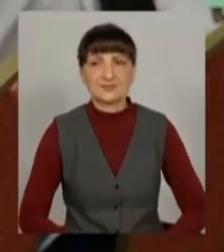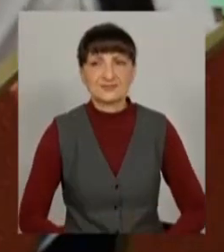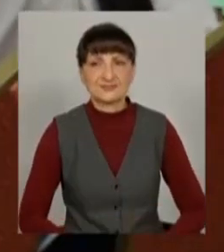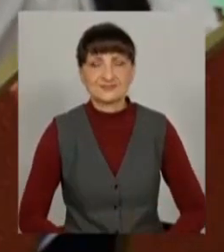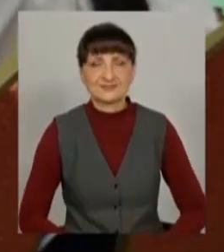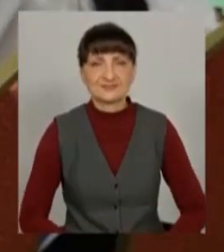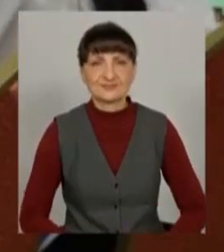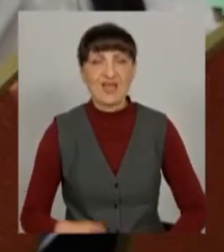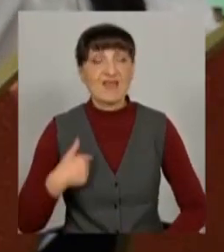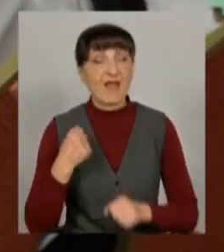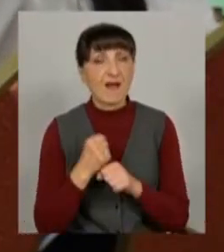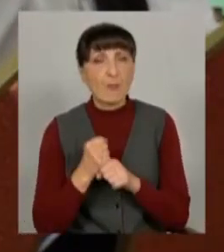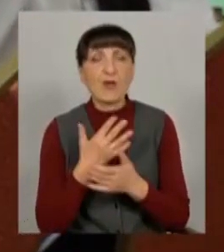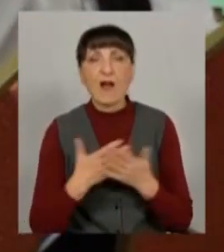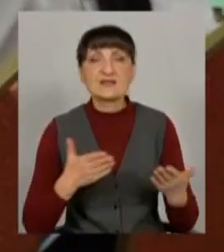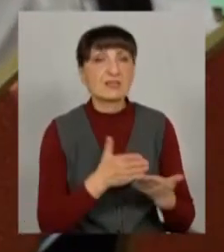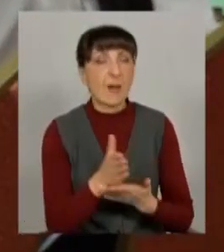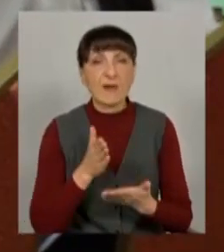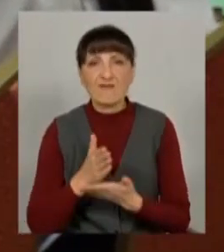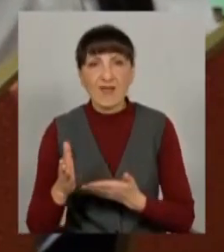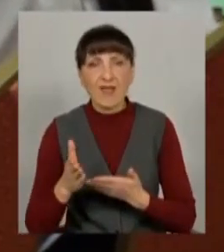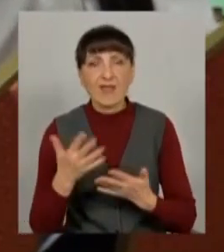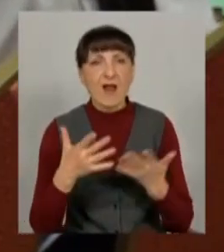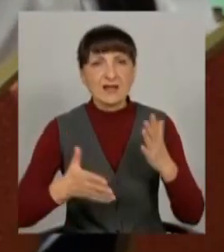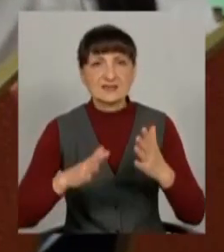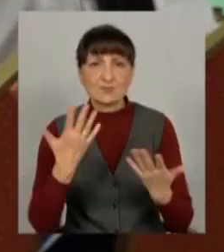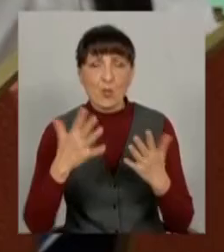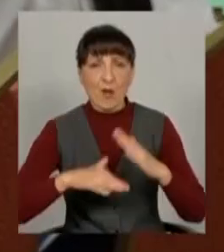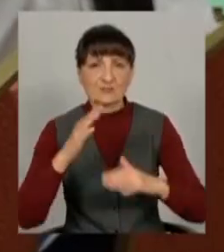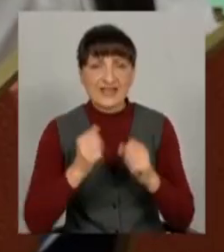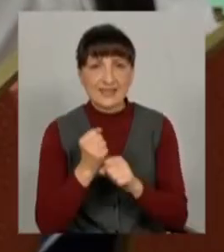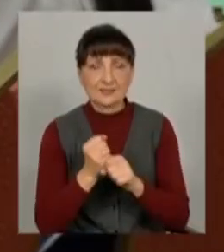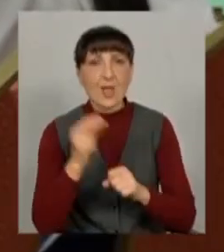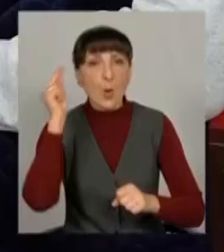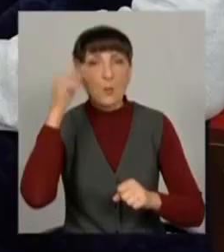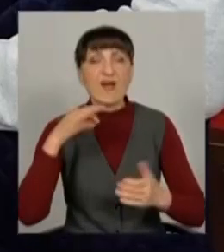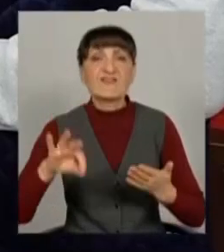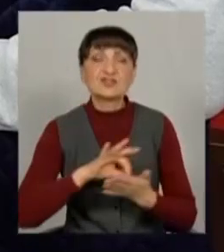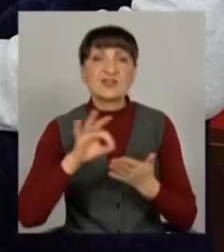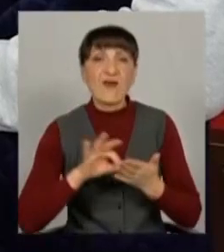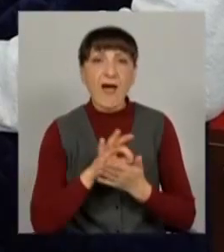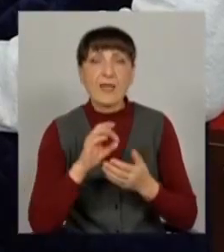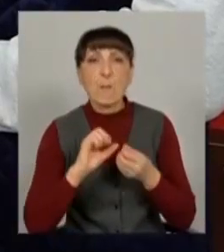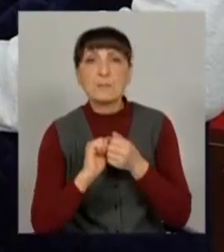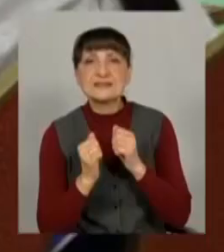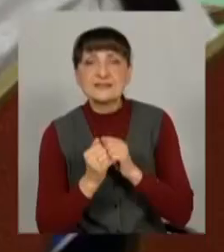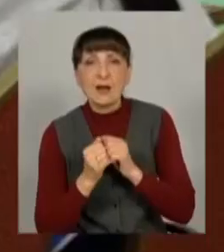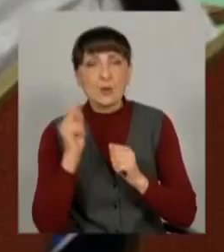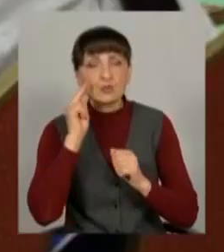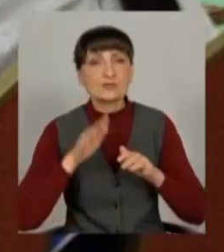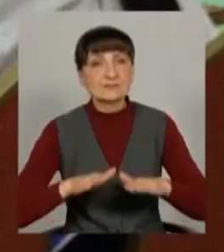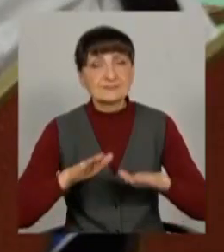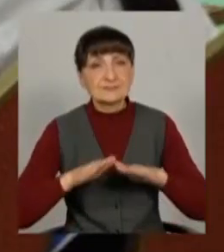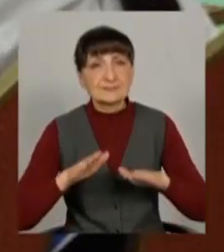спросом Я работаю в разных направлениях декоративно-прикладного искусства На уроках мы вышиваем бисером учимся технике валяния